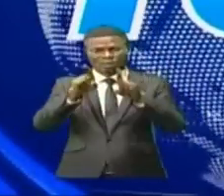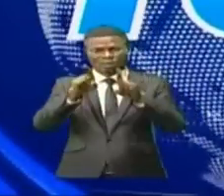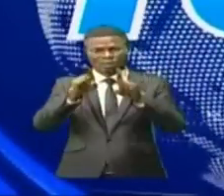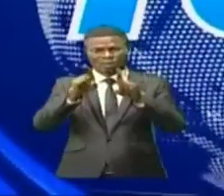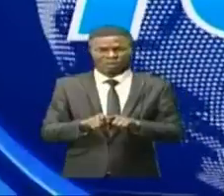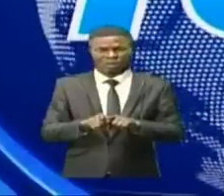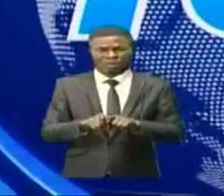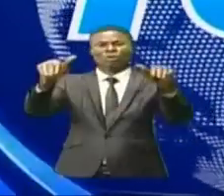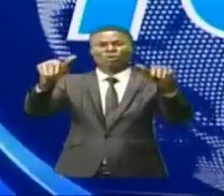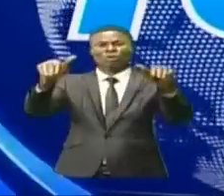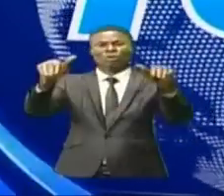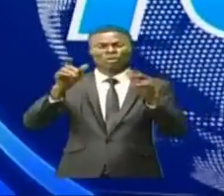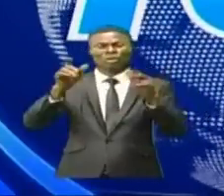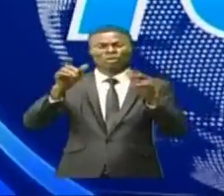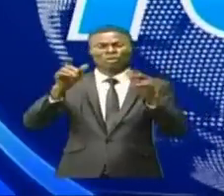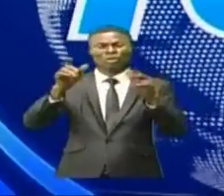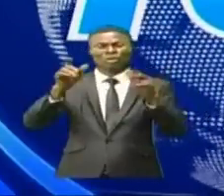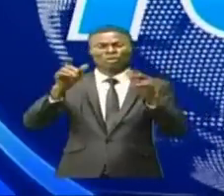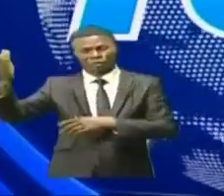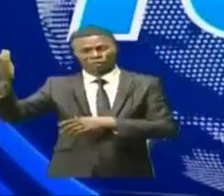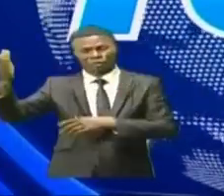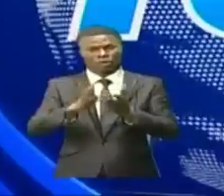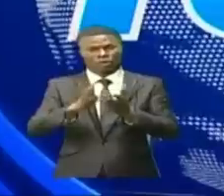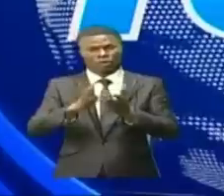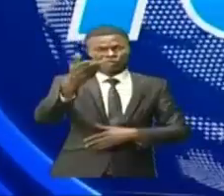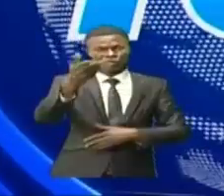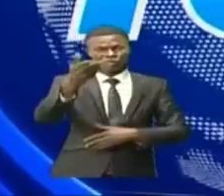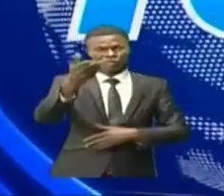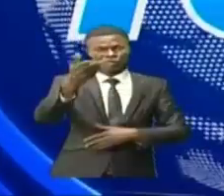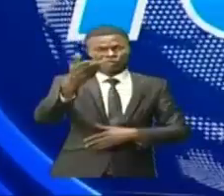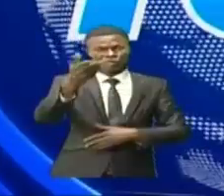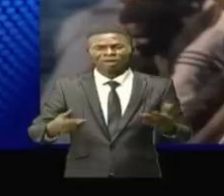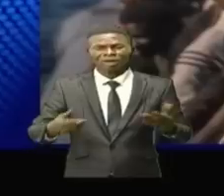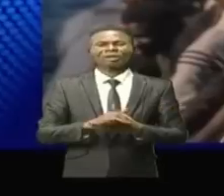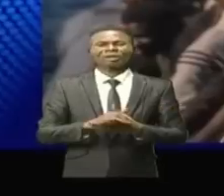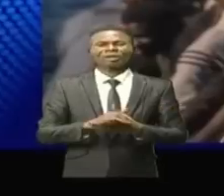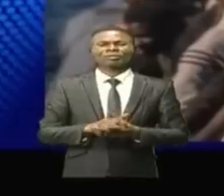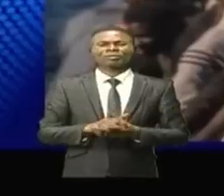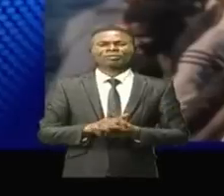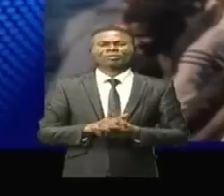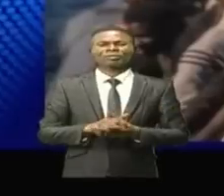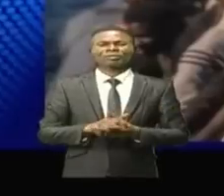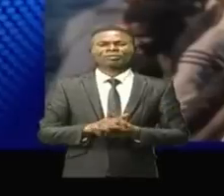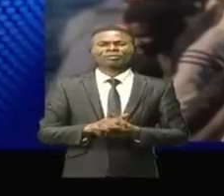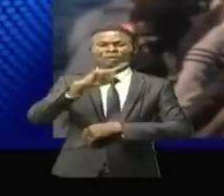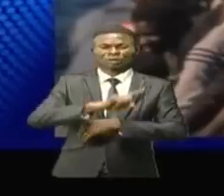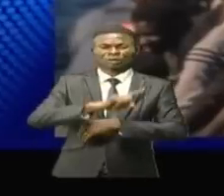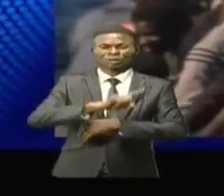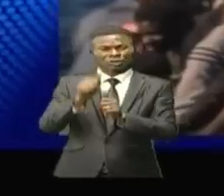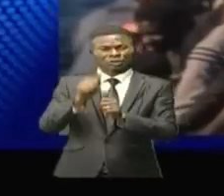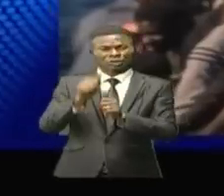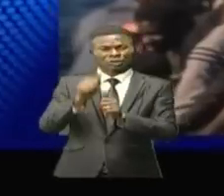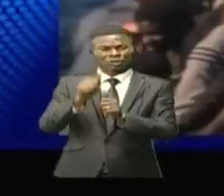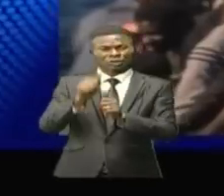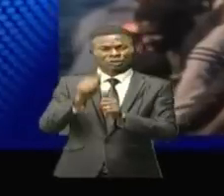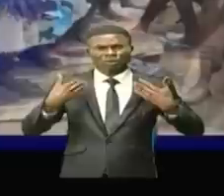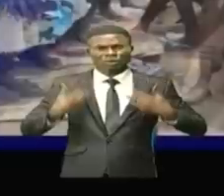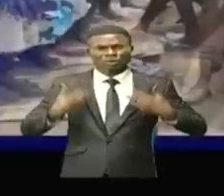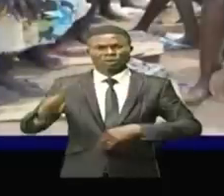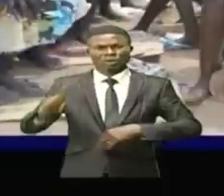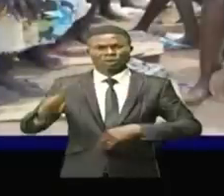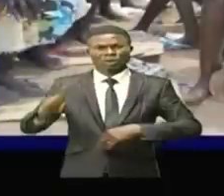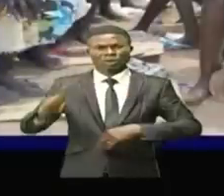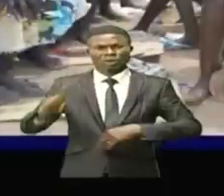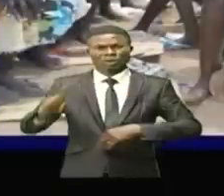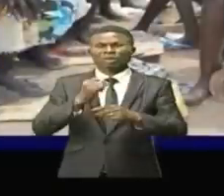réfugié. Sylvie Makumbani, Rodépanda, pour le reportage. Seulement prévu le 20 juin de chaque année, la célébration de la journée